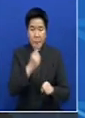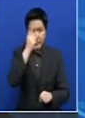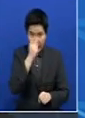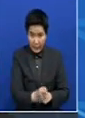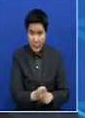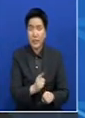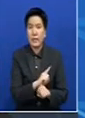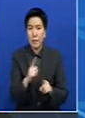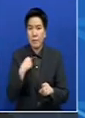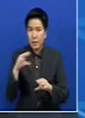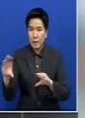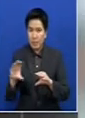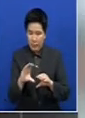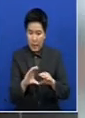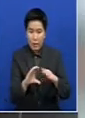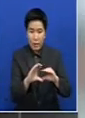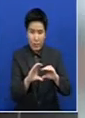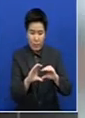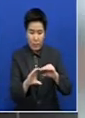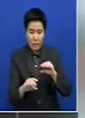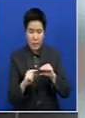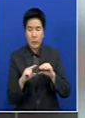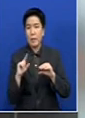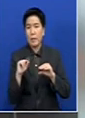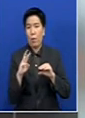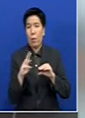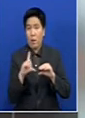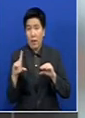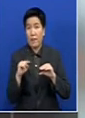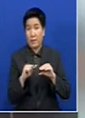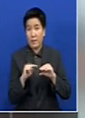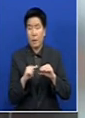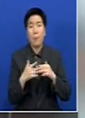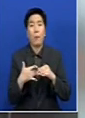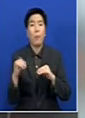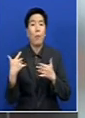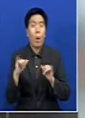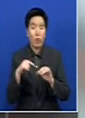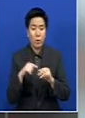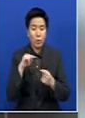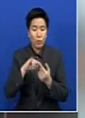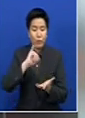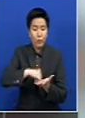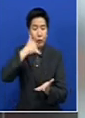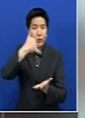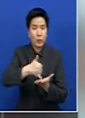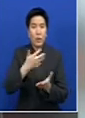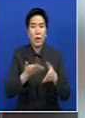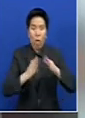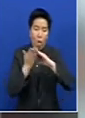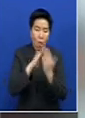ริง ๆ แต่ว่ามีเงินส่วนหนึ่ง26ล้านบาทครับที่ปล่อยกู้เพื่อฟื้นฟูกิจการ